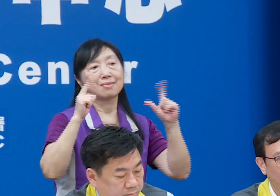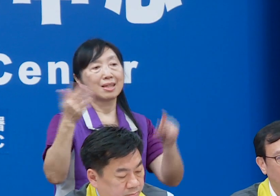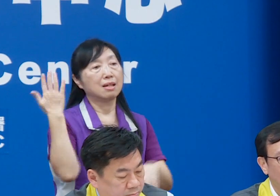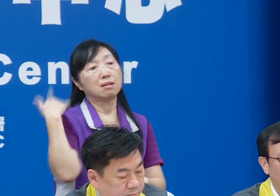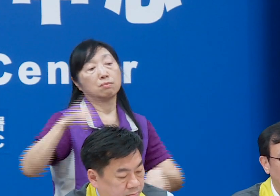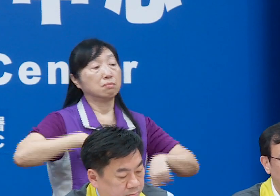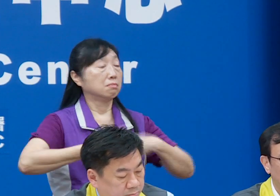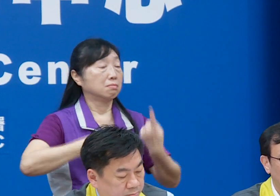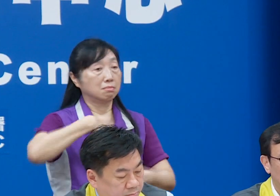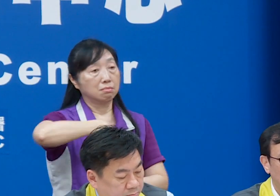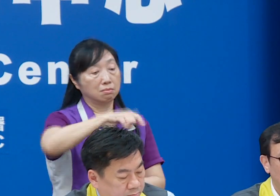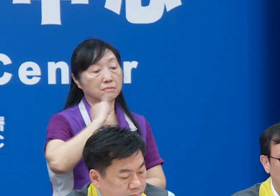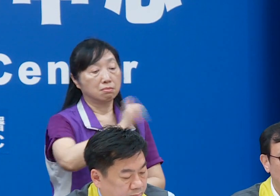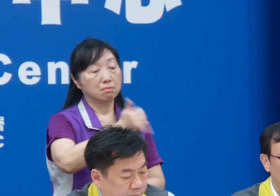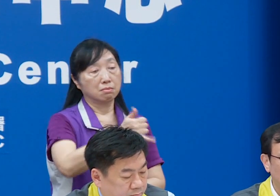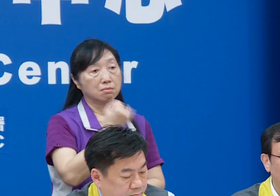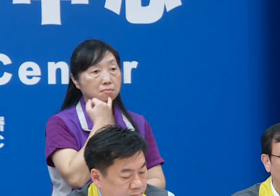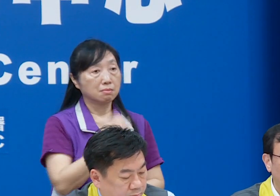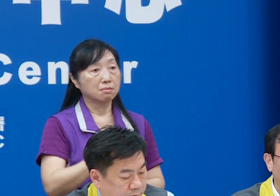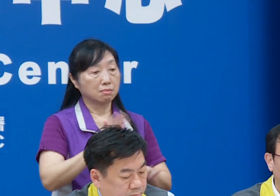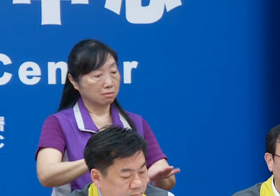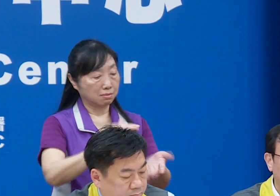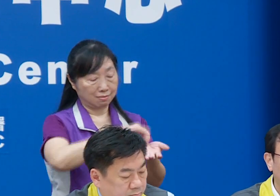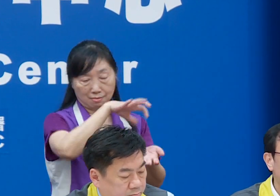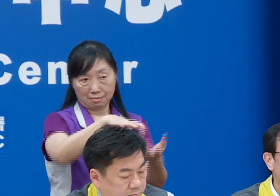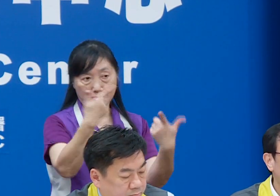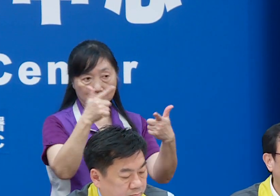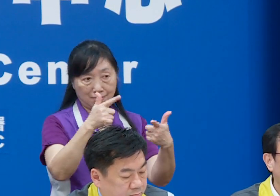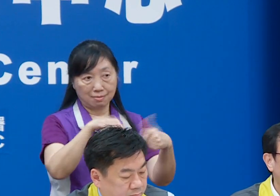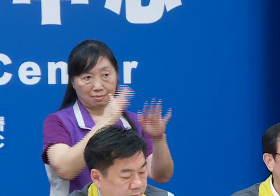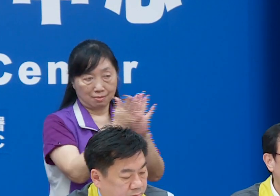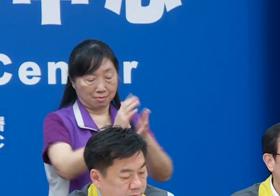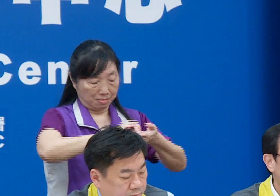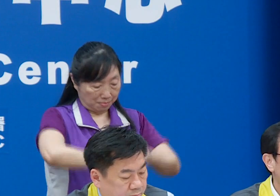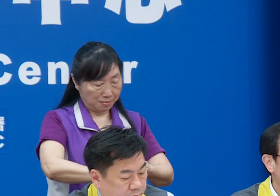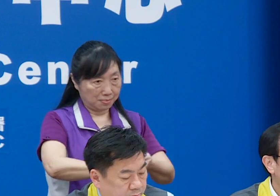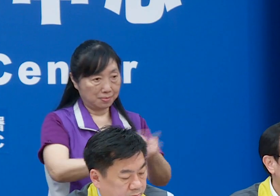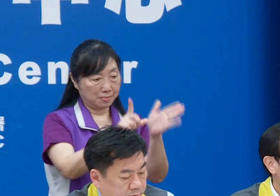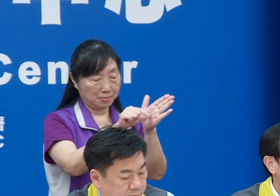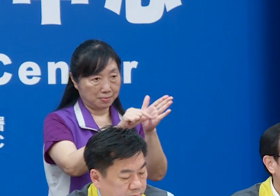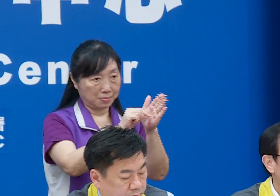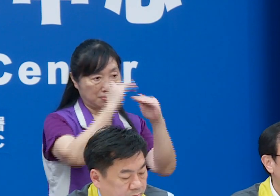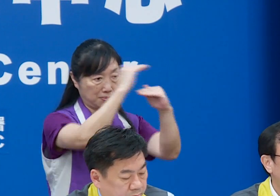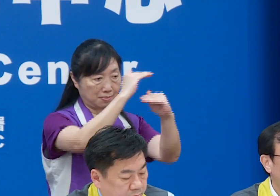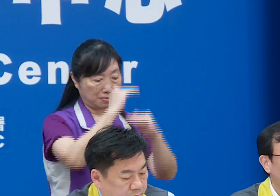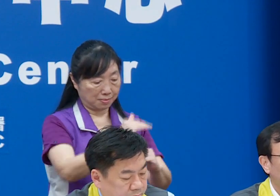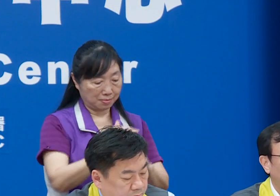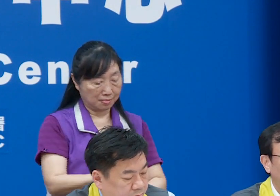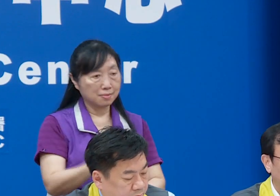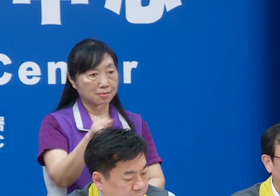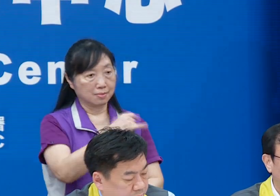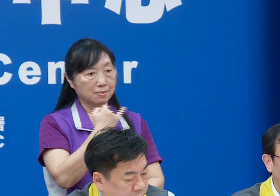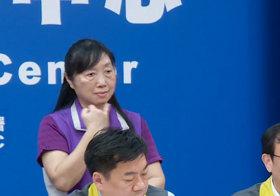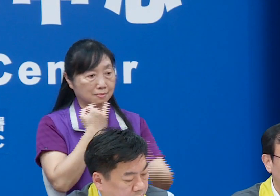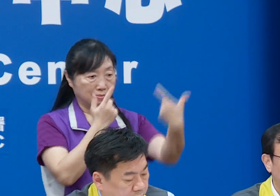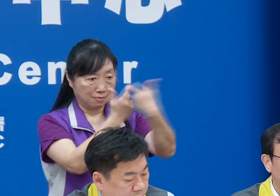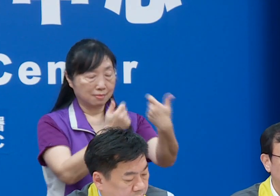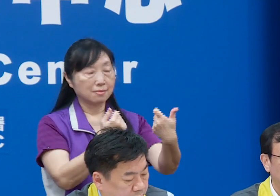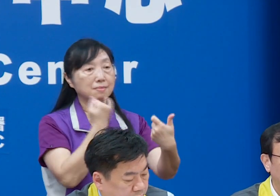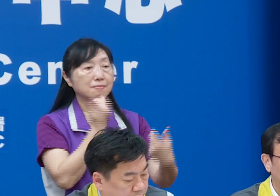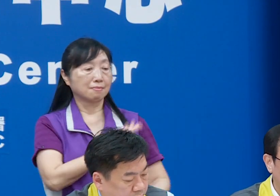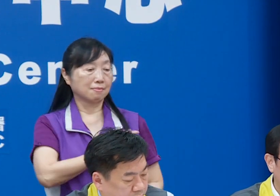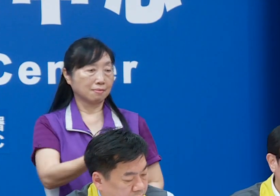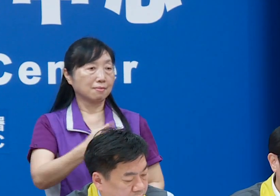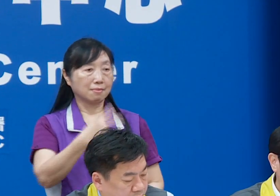进出医院，那么医院必须定出访客的时段，那么在这个时段那么才开放允